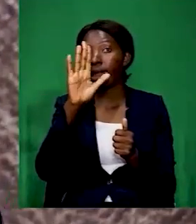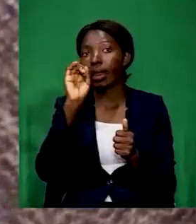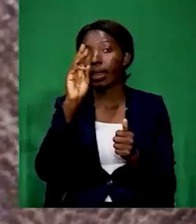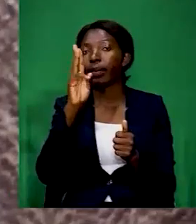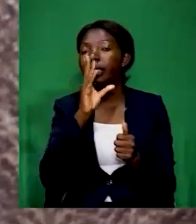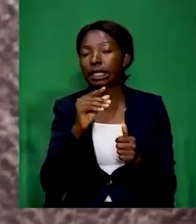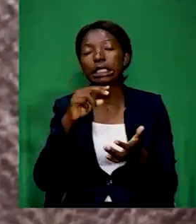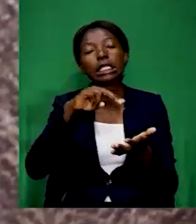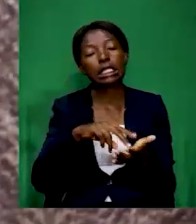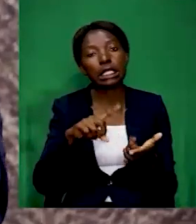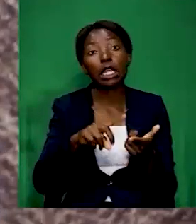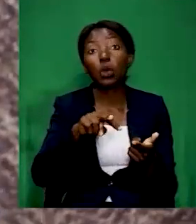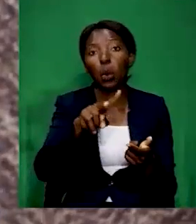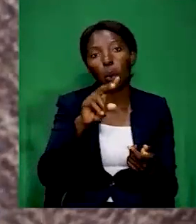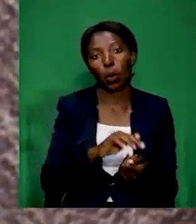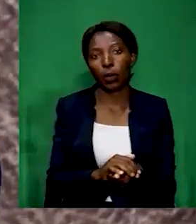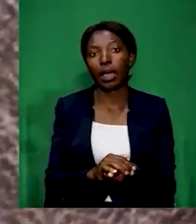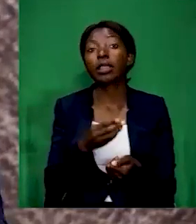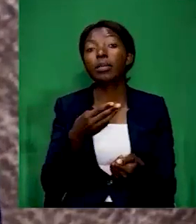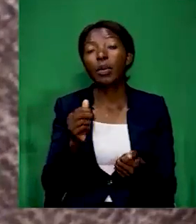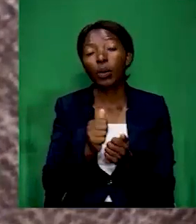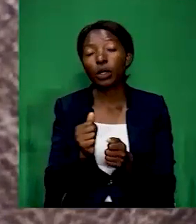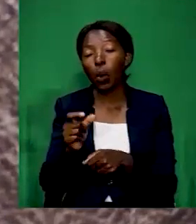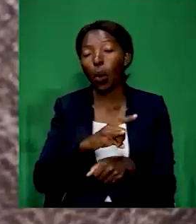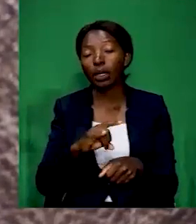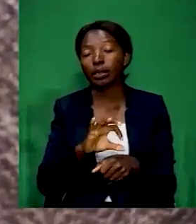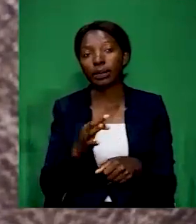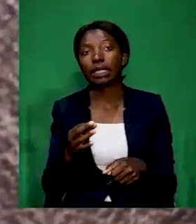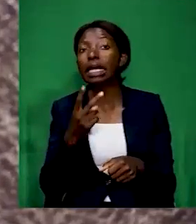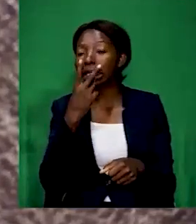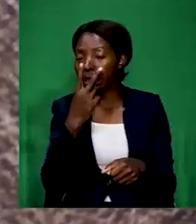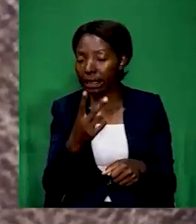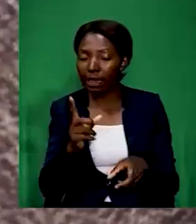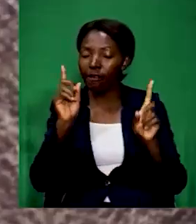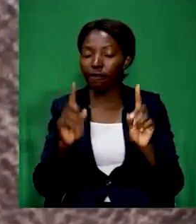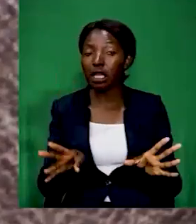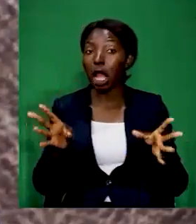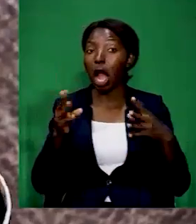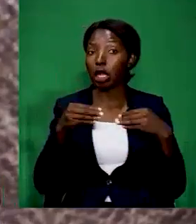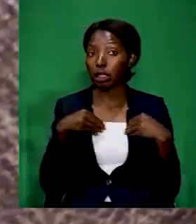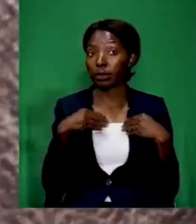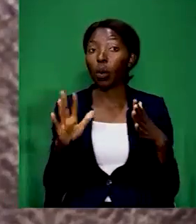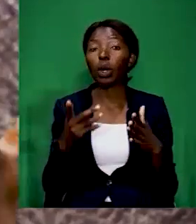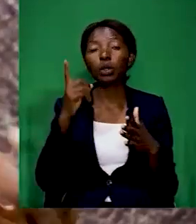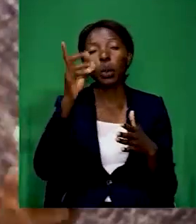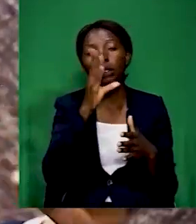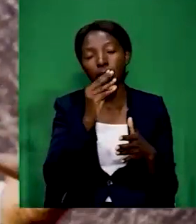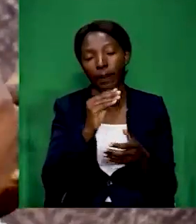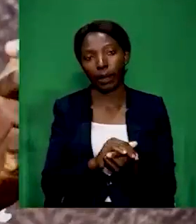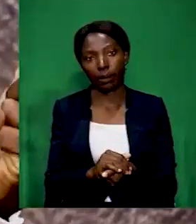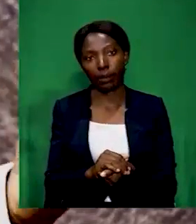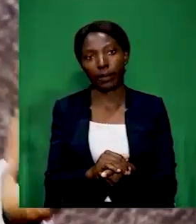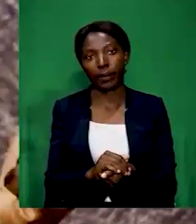simuka uyende. Vanhu vane mweya vanooneka nekukasika kugashira zvataurwa na mweya